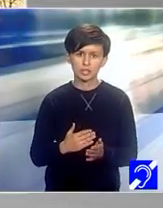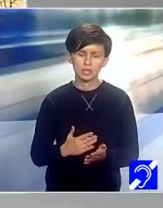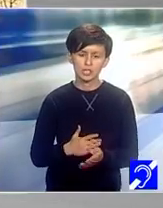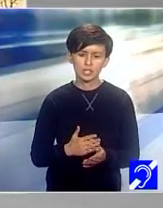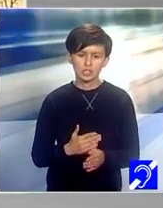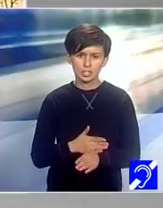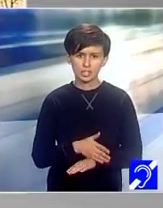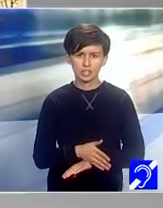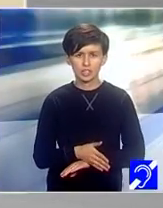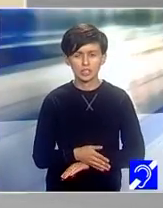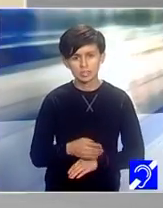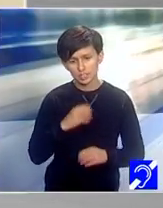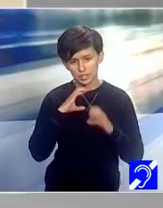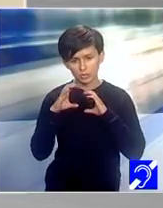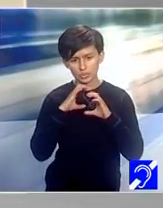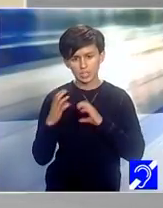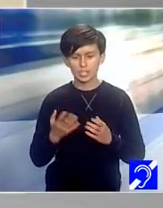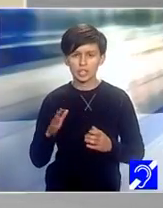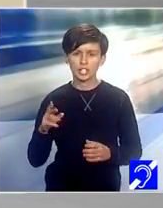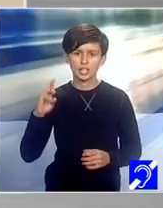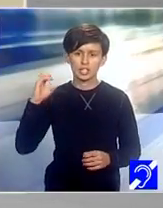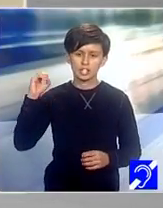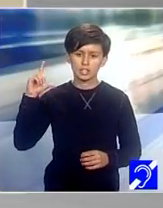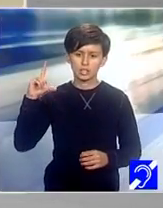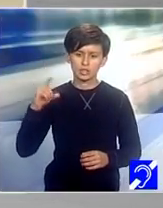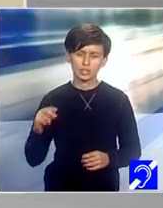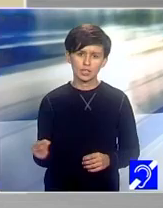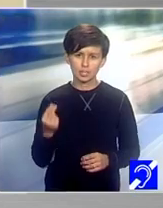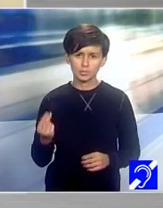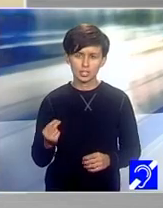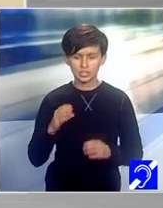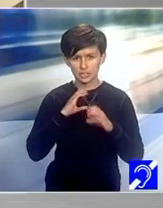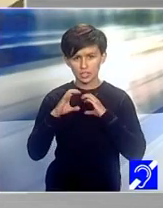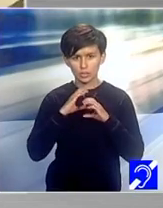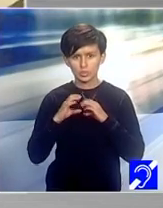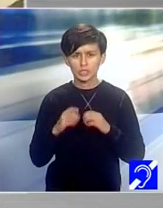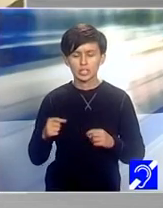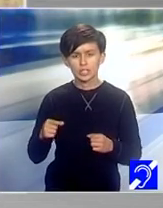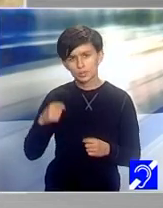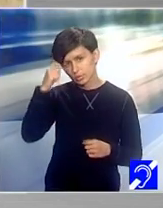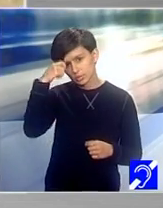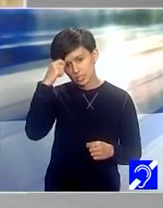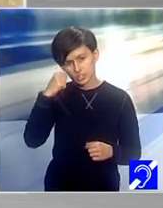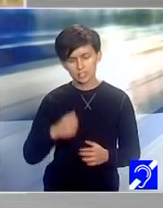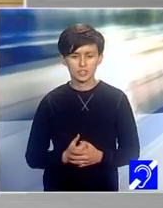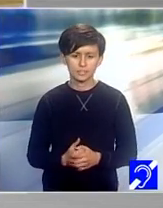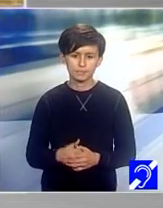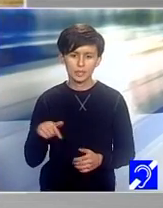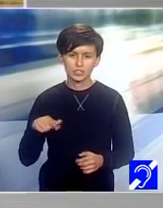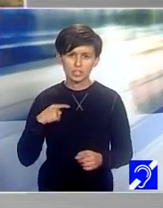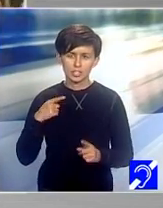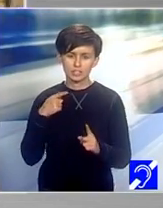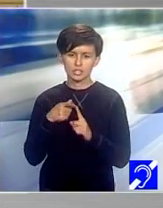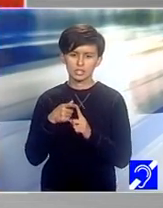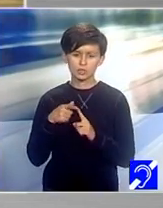care tocmai asta are rolul de a îmbunătăți comunicările culturale și interacțiunile cu cetățenii. Ăsta este și scopul lui, ăsta a